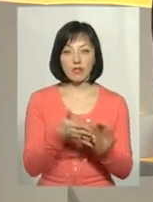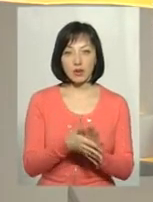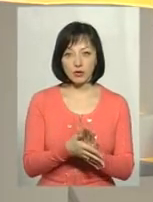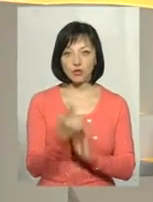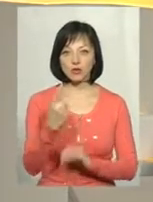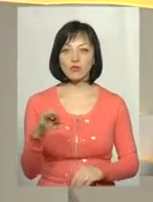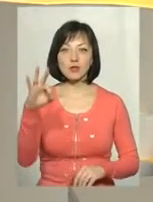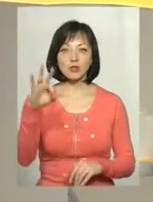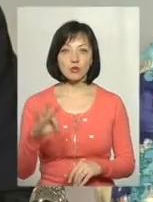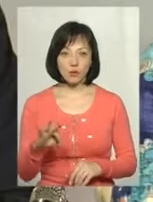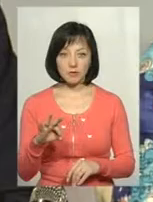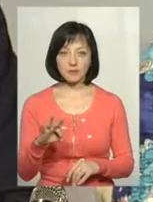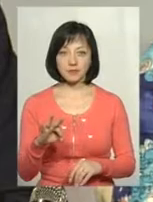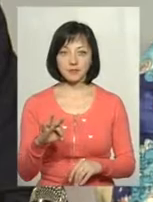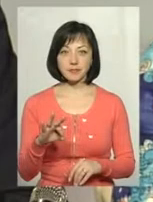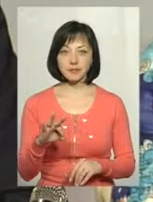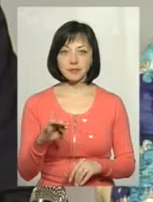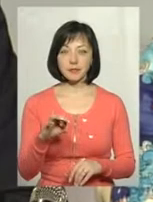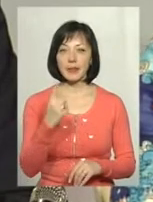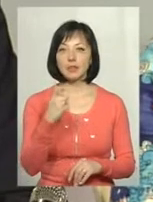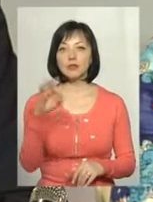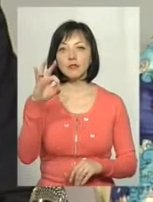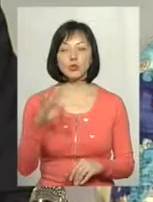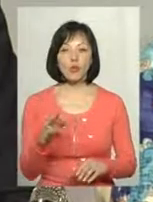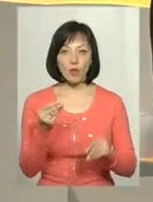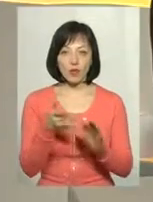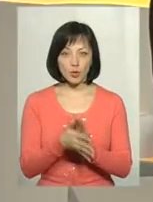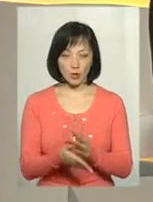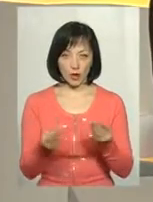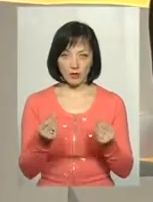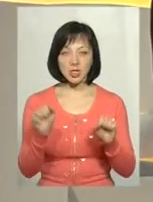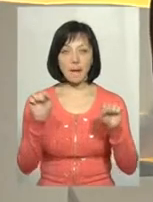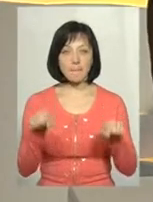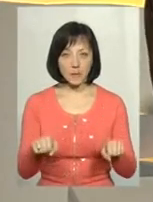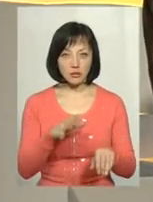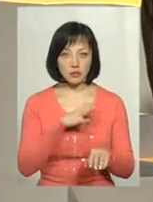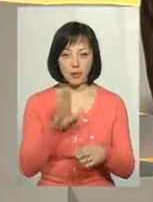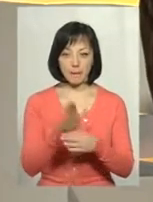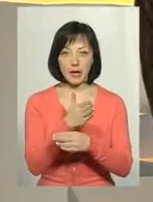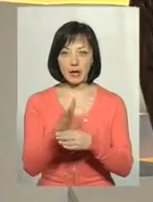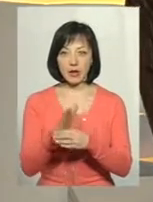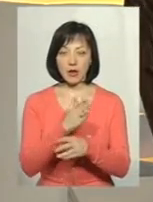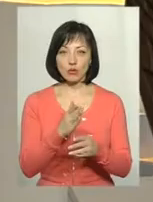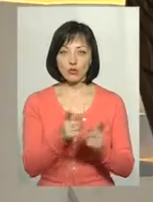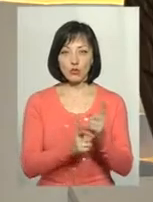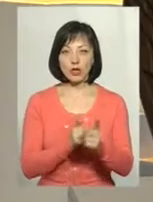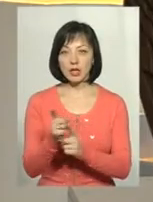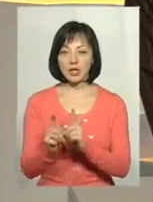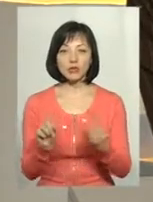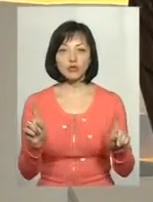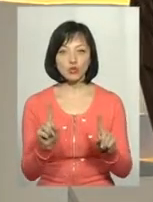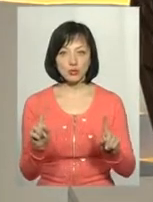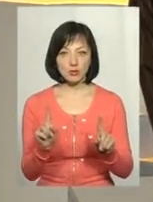от 100%, та перша п'ятірка, яка 100% освоїла кошти, чи можна було їх перерозподілити, аби